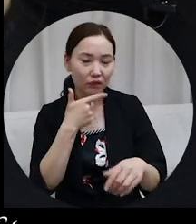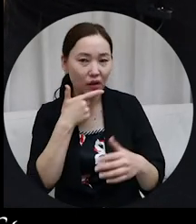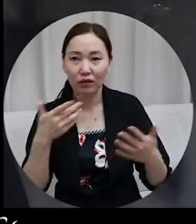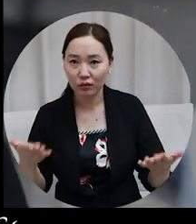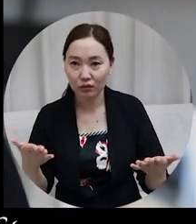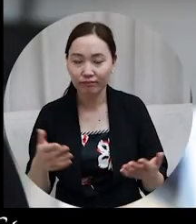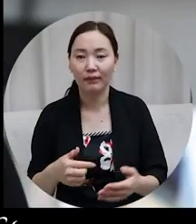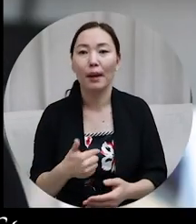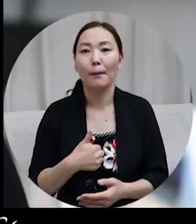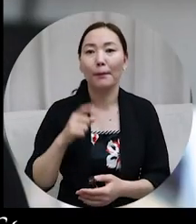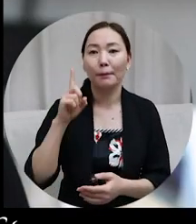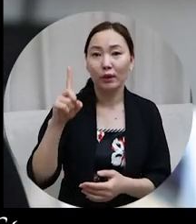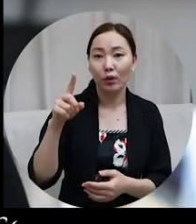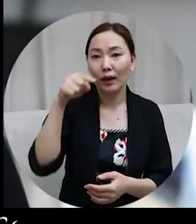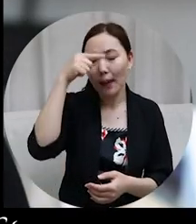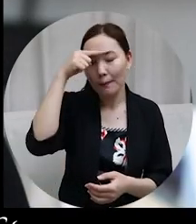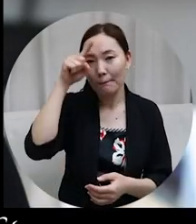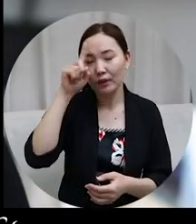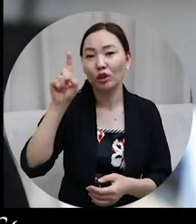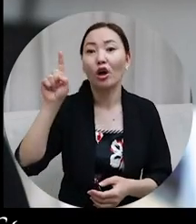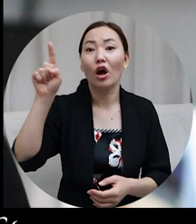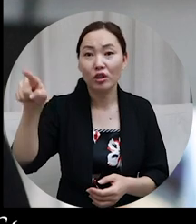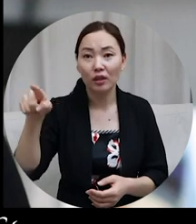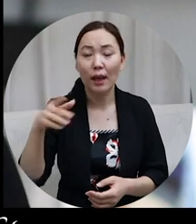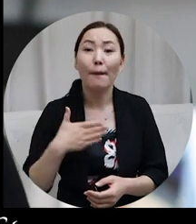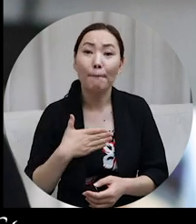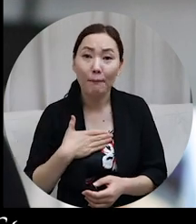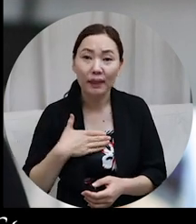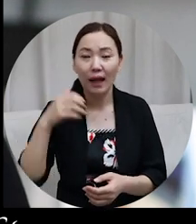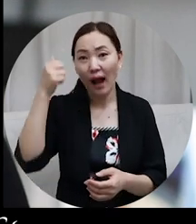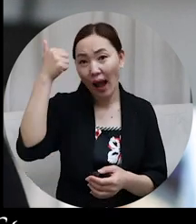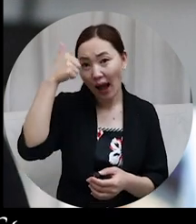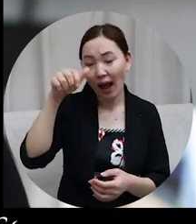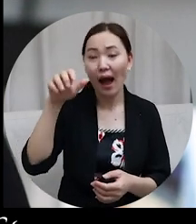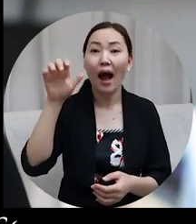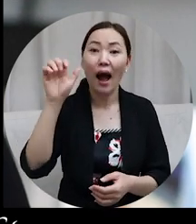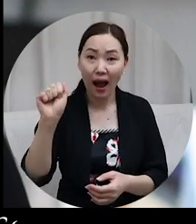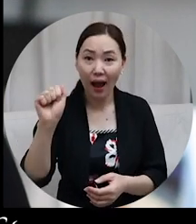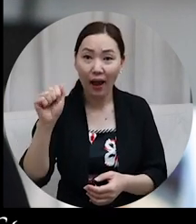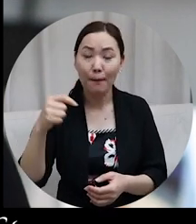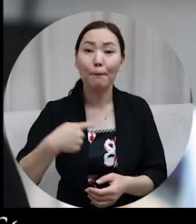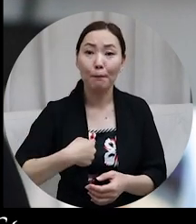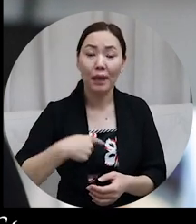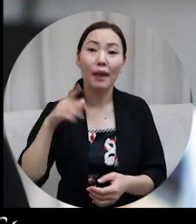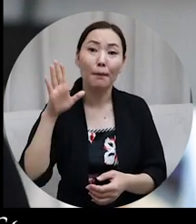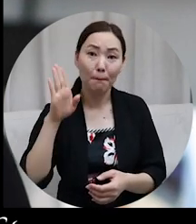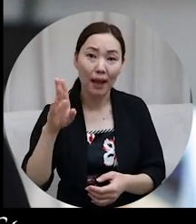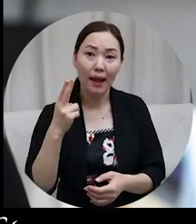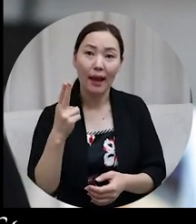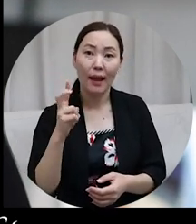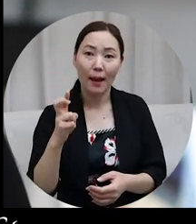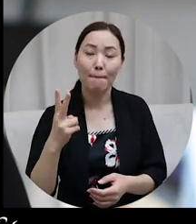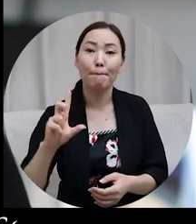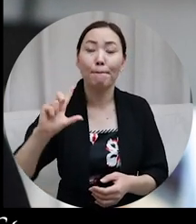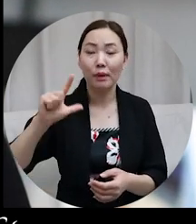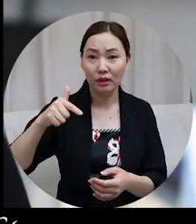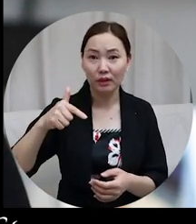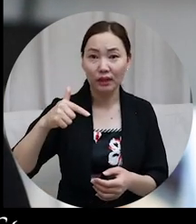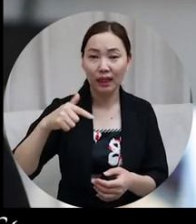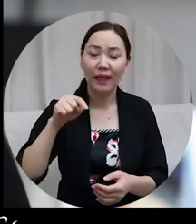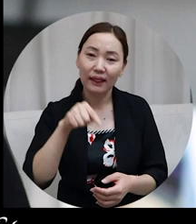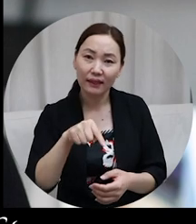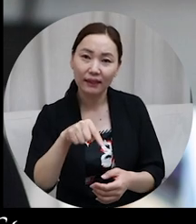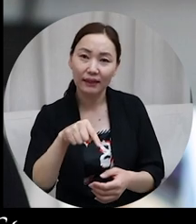те. Тэгээ яг би нэгдүгээр юм хэмжтэр очиод асуусан л да. Одоо энэ манайх ингээд А бүлэг, Б, Б бүлэг.